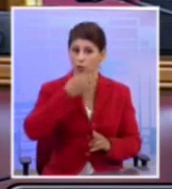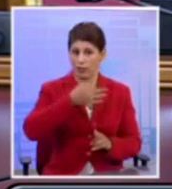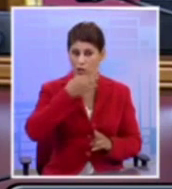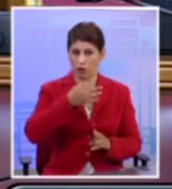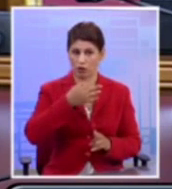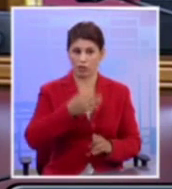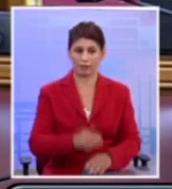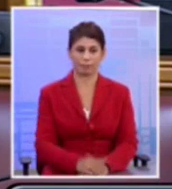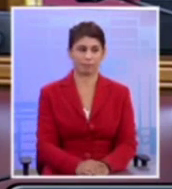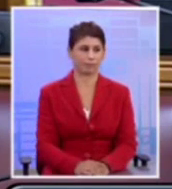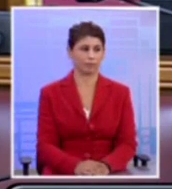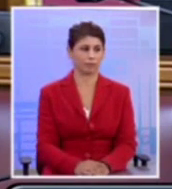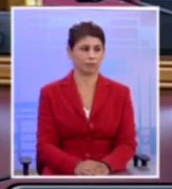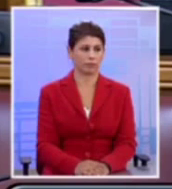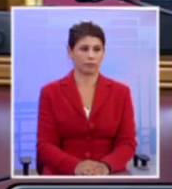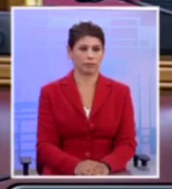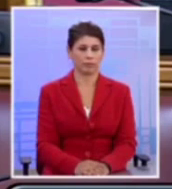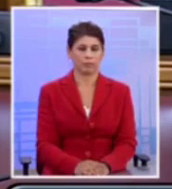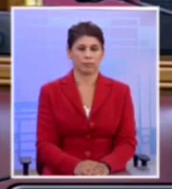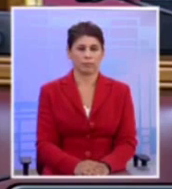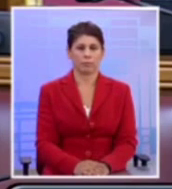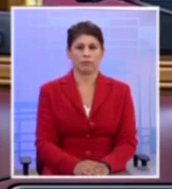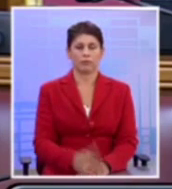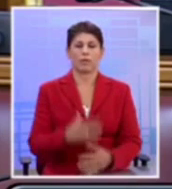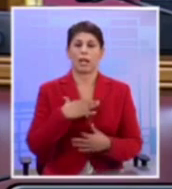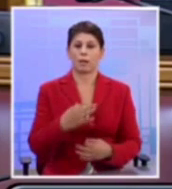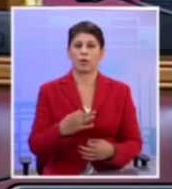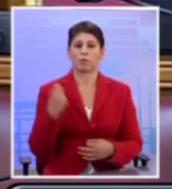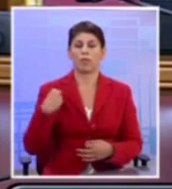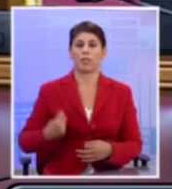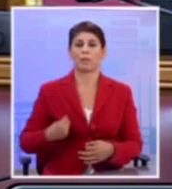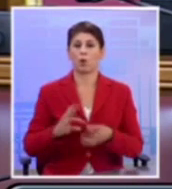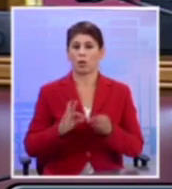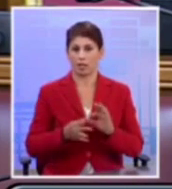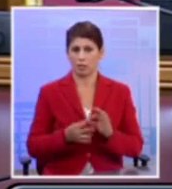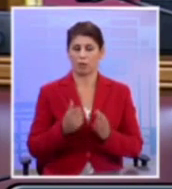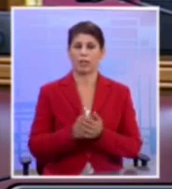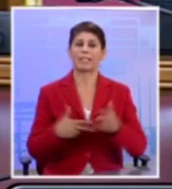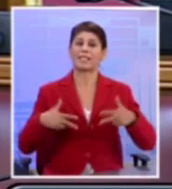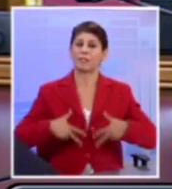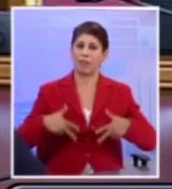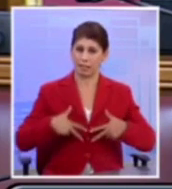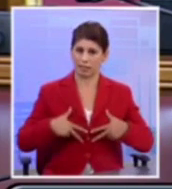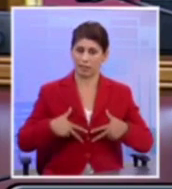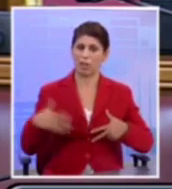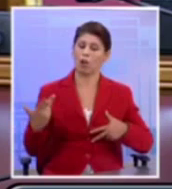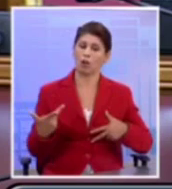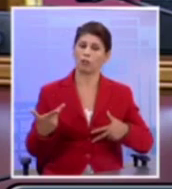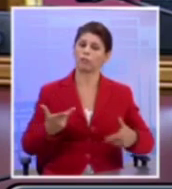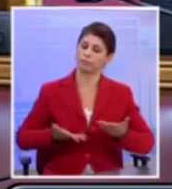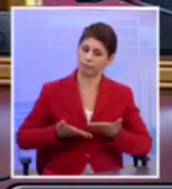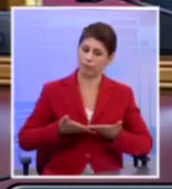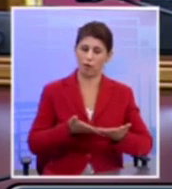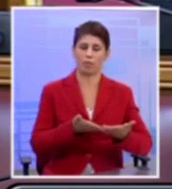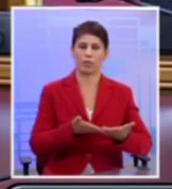δηλώσει οι εκπρόσωποι και των δημοσίων οργανισμών και της κυβέρνησης ότι θα